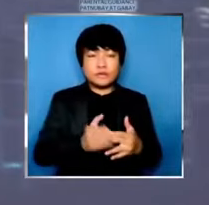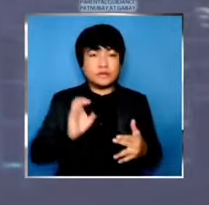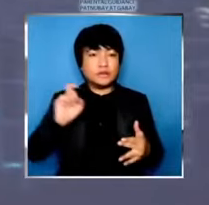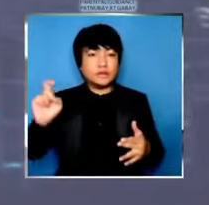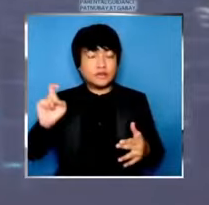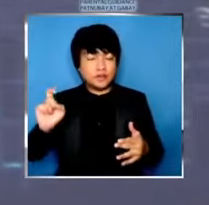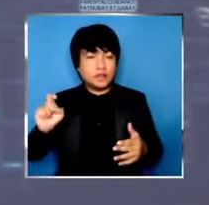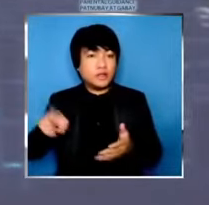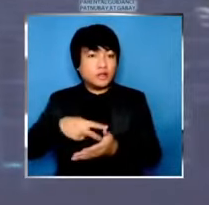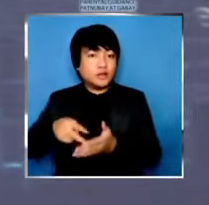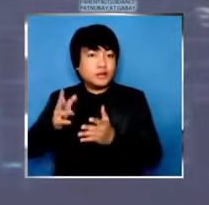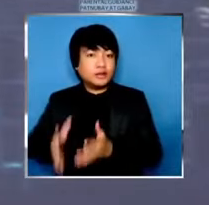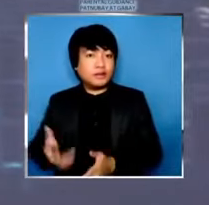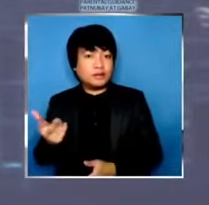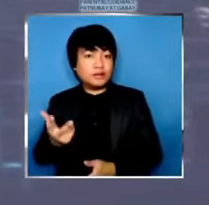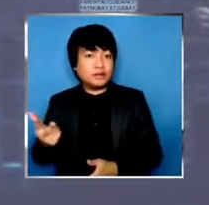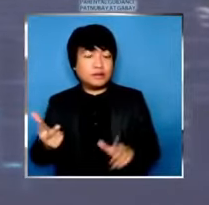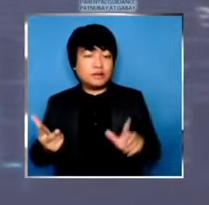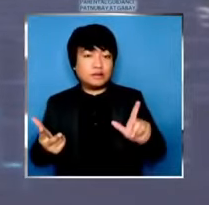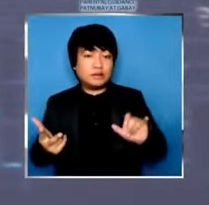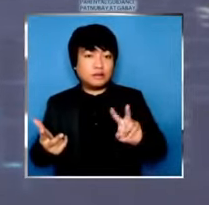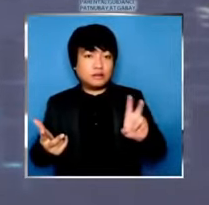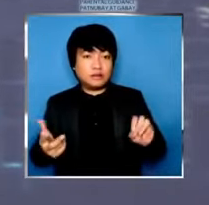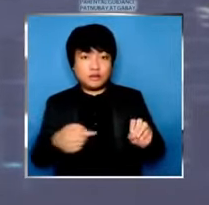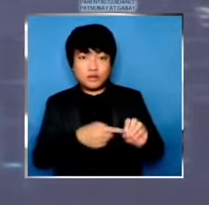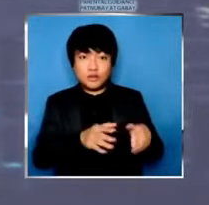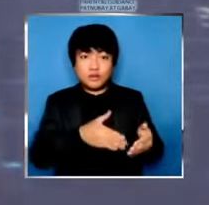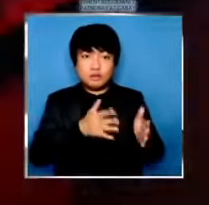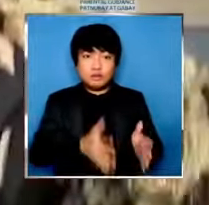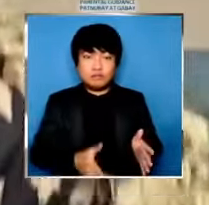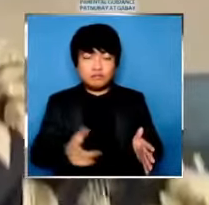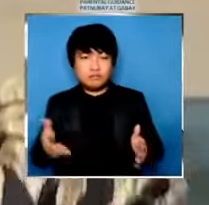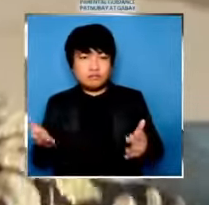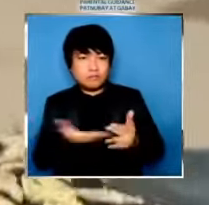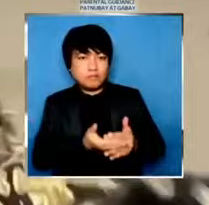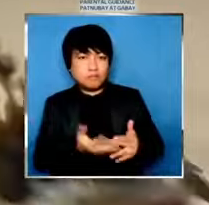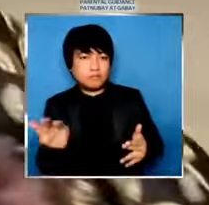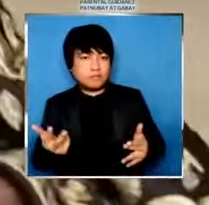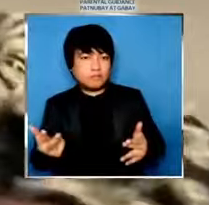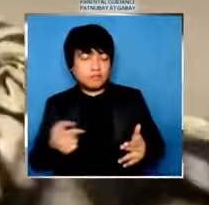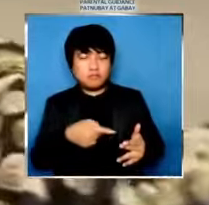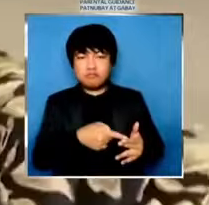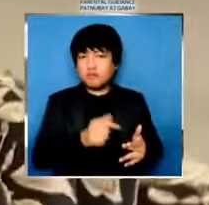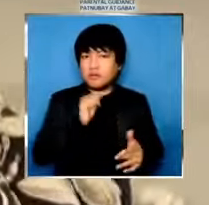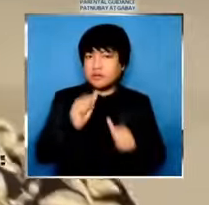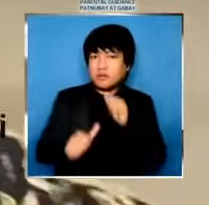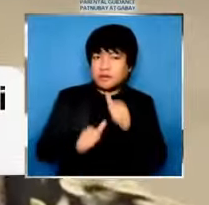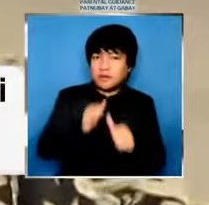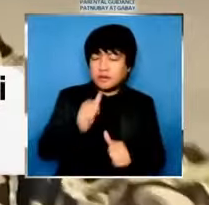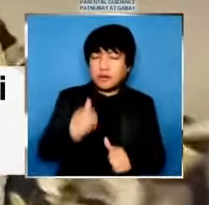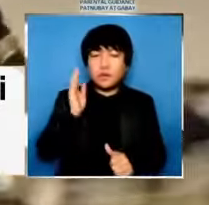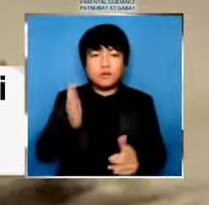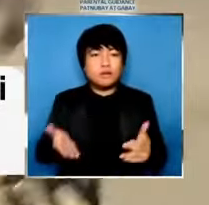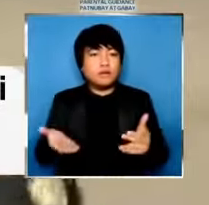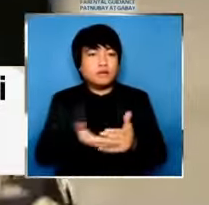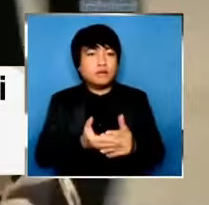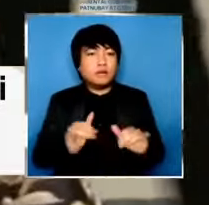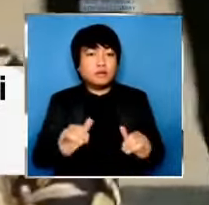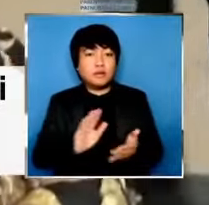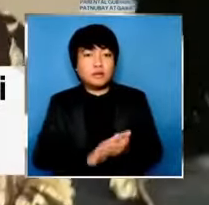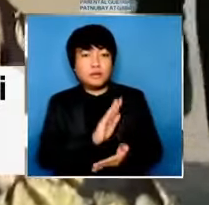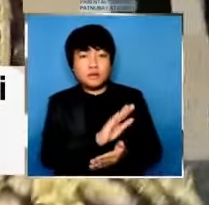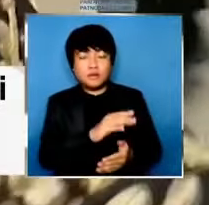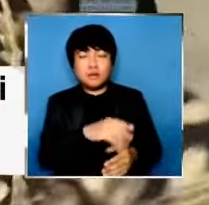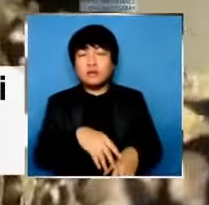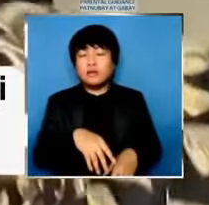winning singer na si Lizzo. Pero tinatanggi ni Lizzo ang kanilang alegasyon. Bukod kay Lizzo, ay kinasuhan din ang kanyang production company at